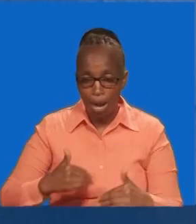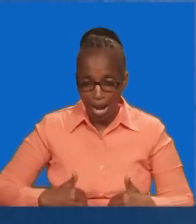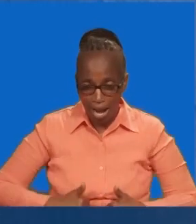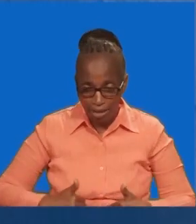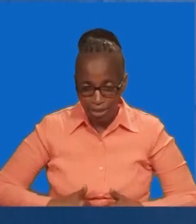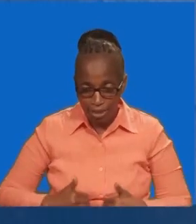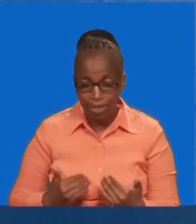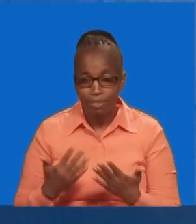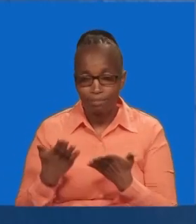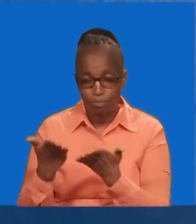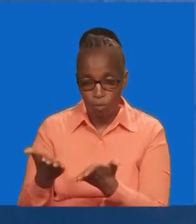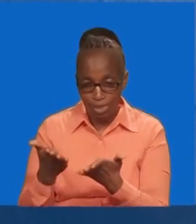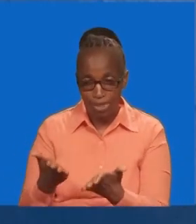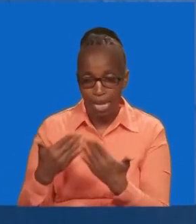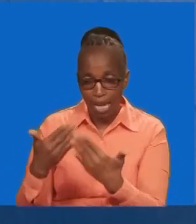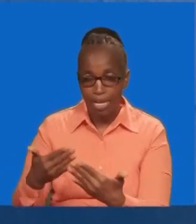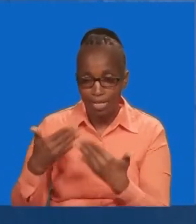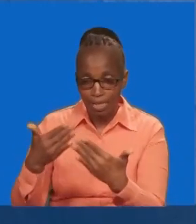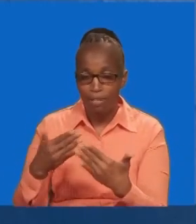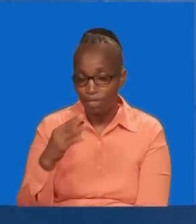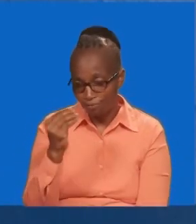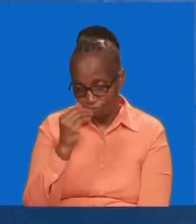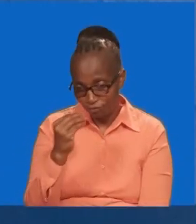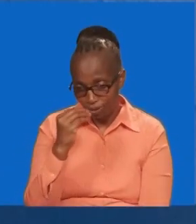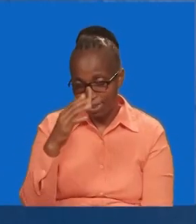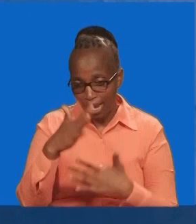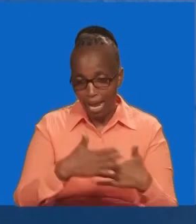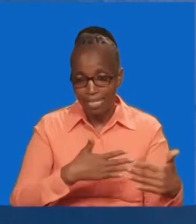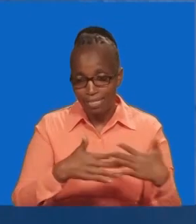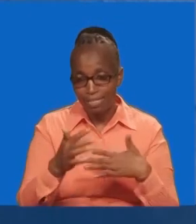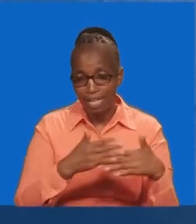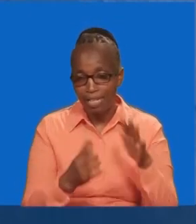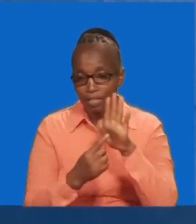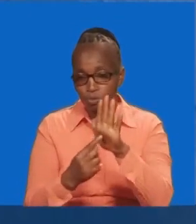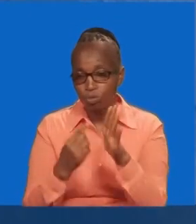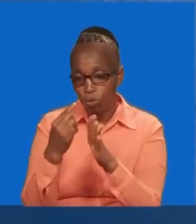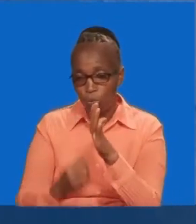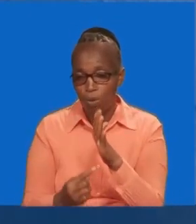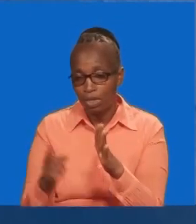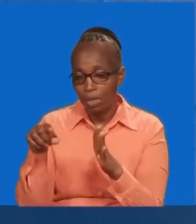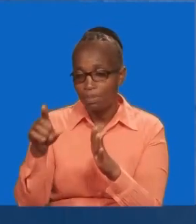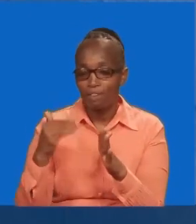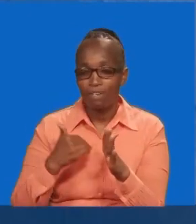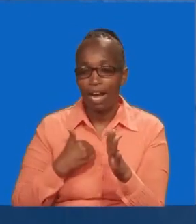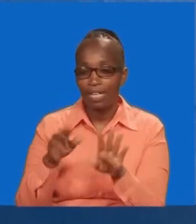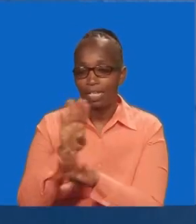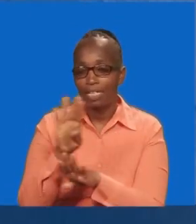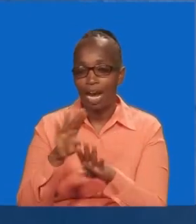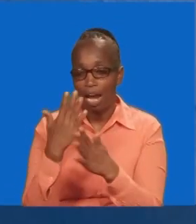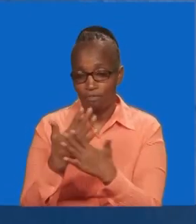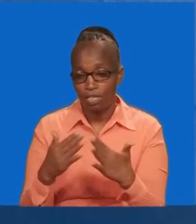walipatwa na njaa, akiwa anawahudumia, aliwapea chakula, ishara ya kwamba alikuwa na kila